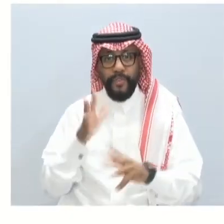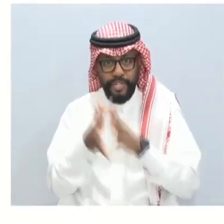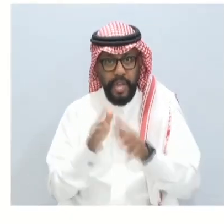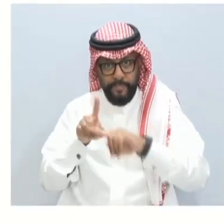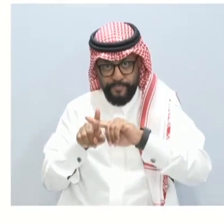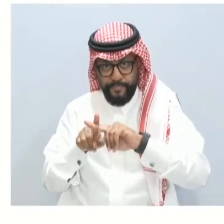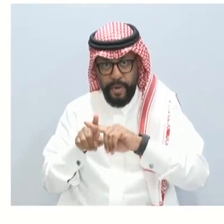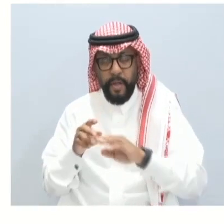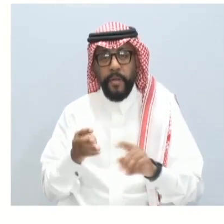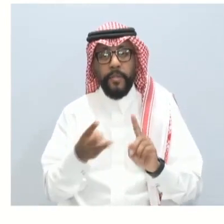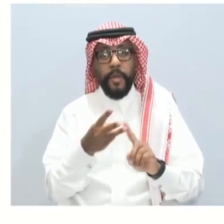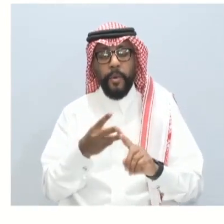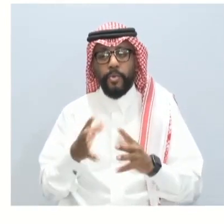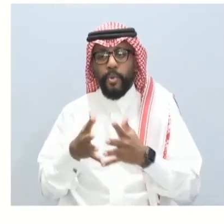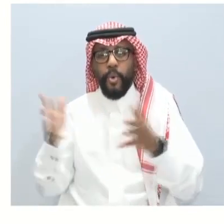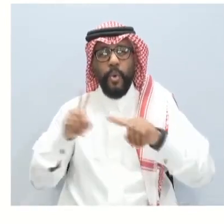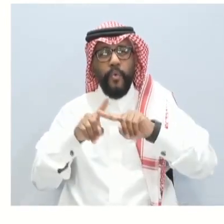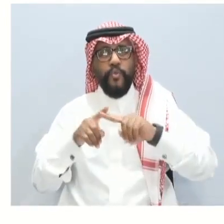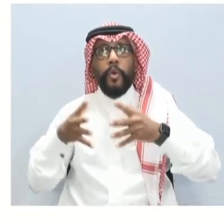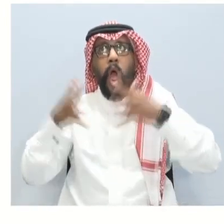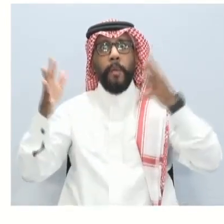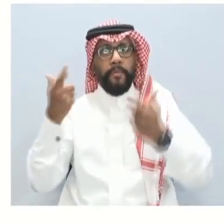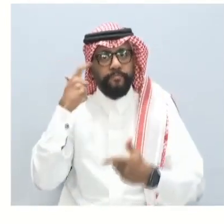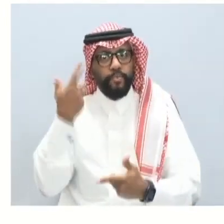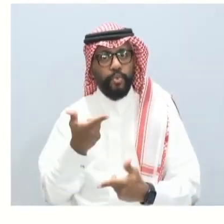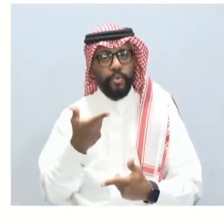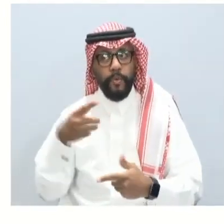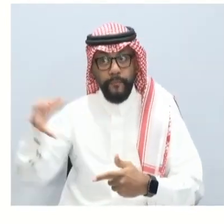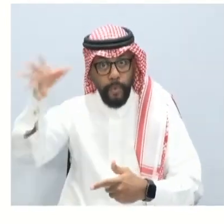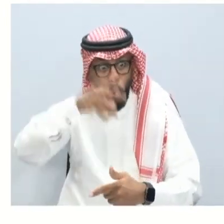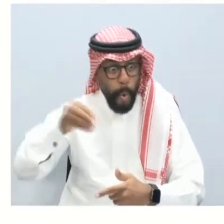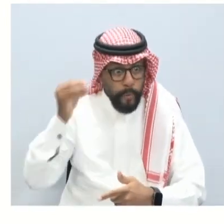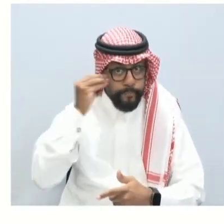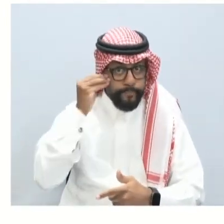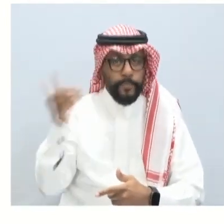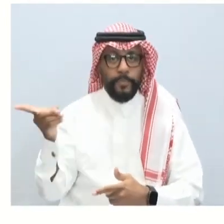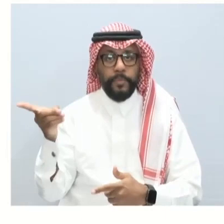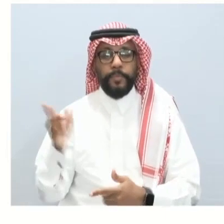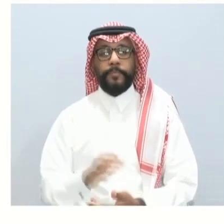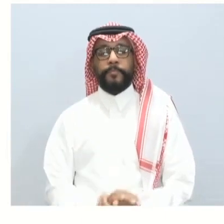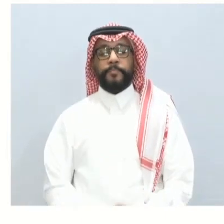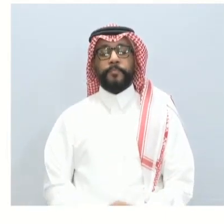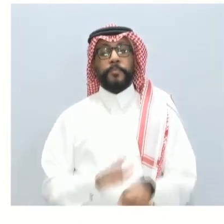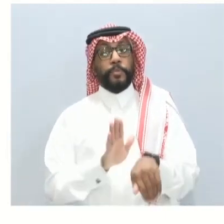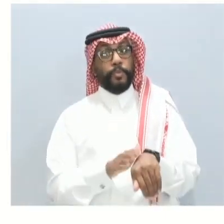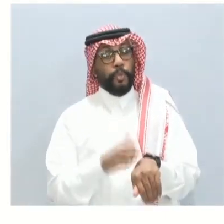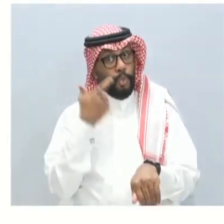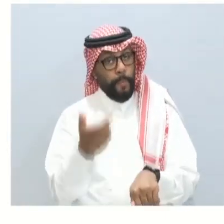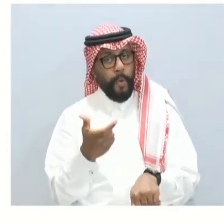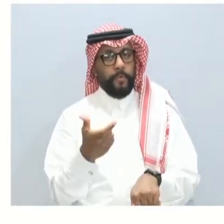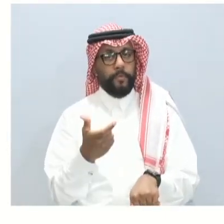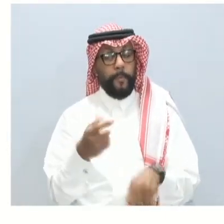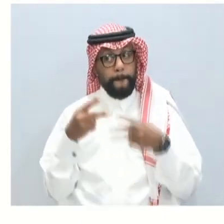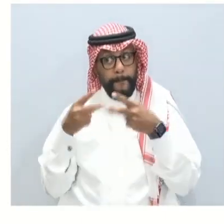الكفر الاكبر ويستدل على كل نوع منها نبدا وانتبهوا اخواني واخواتي